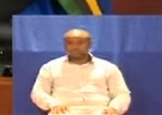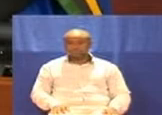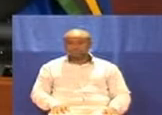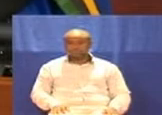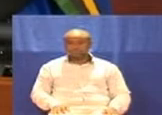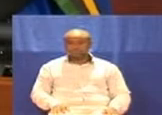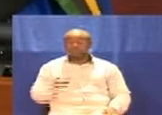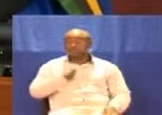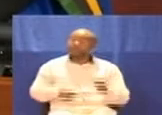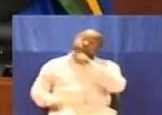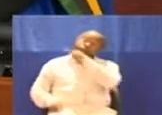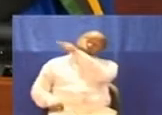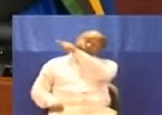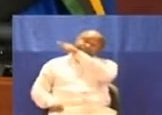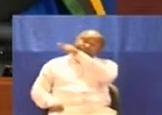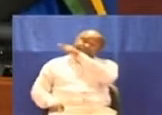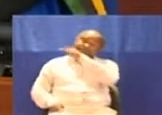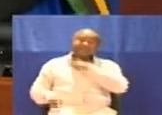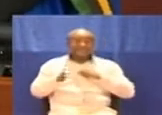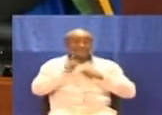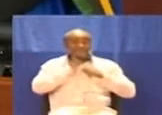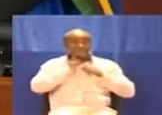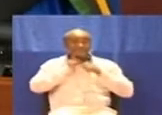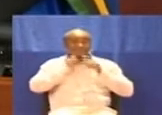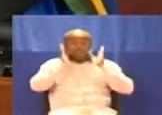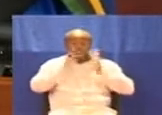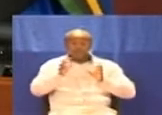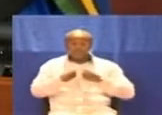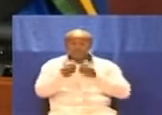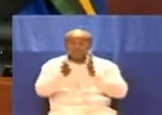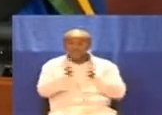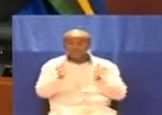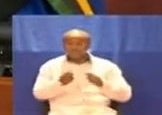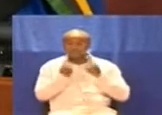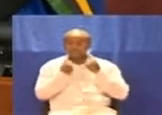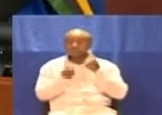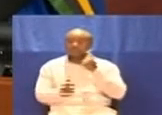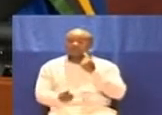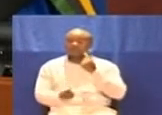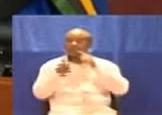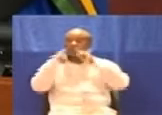na kule kila mbunge atapata nafasi ya kupanda mti. Wacha.